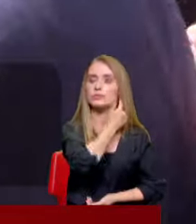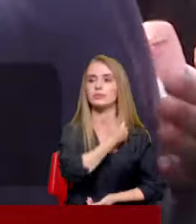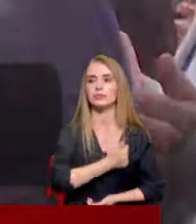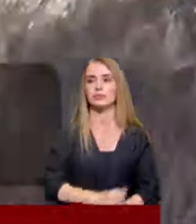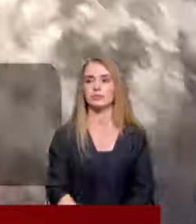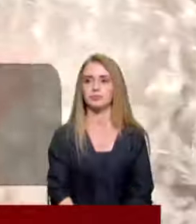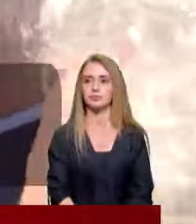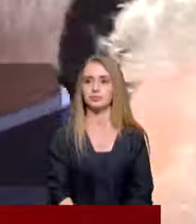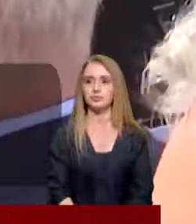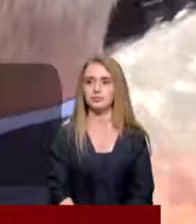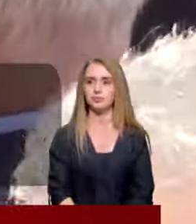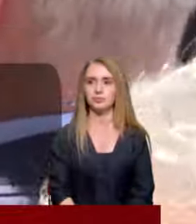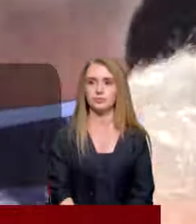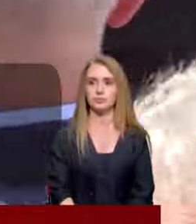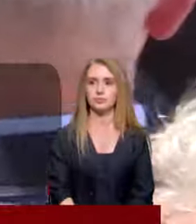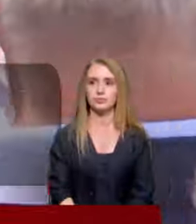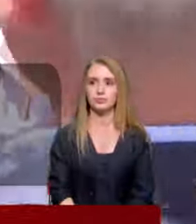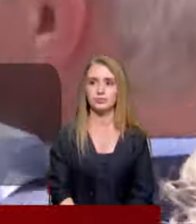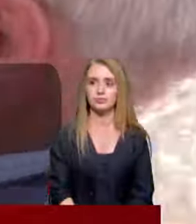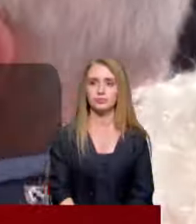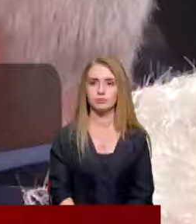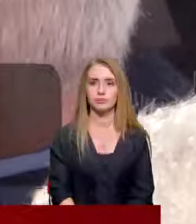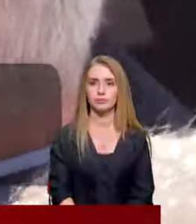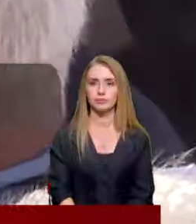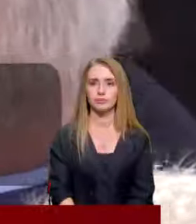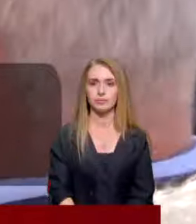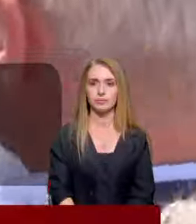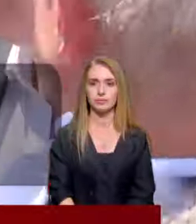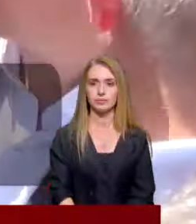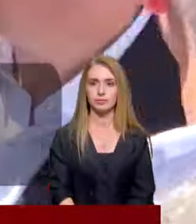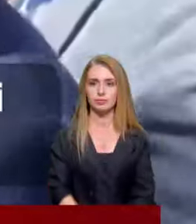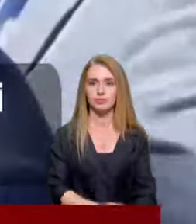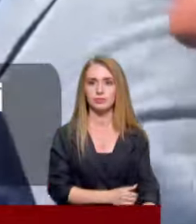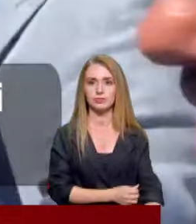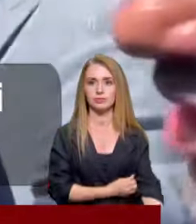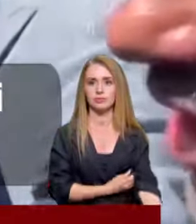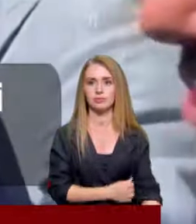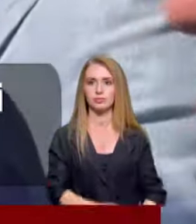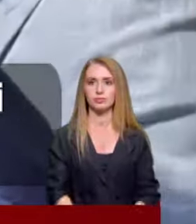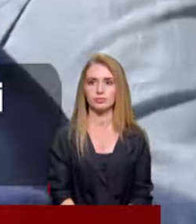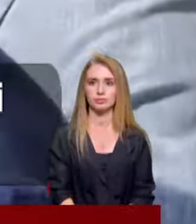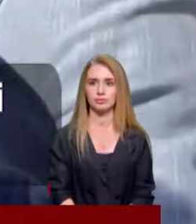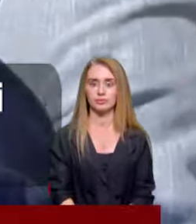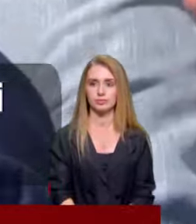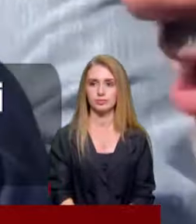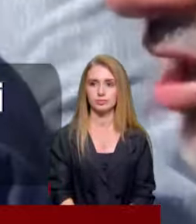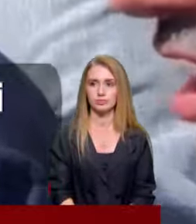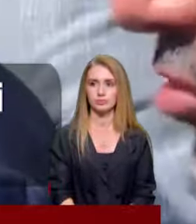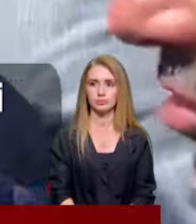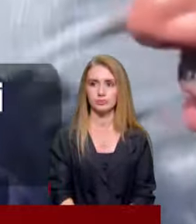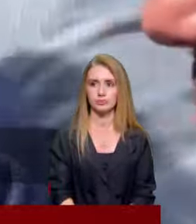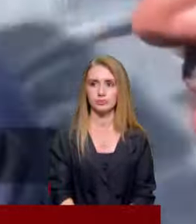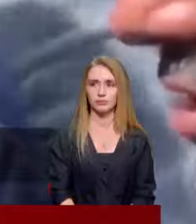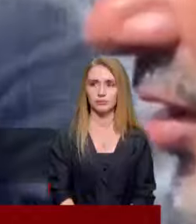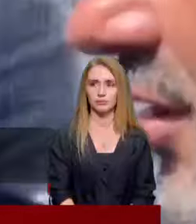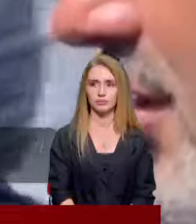e bizim ağzımızdan çıkak cümlen önemli K Siz konuşsanız benden farklı bir şey